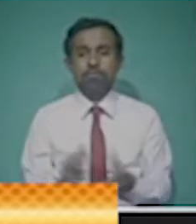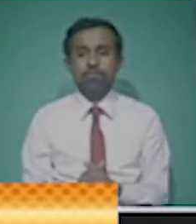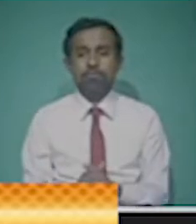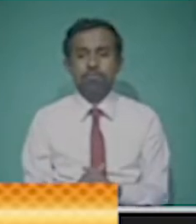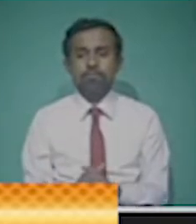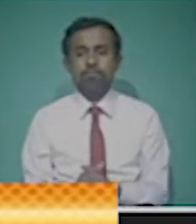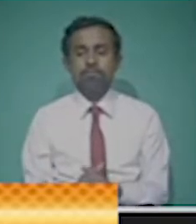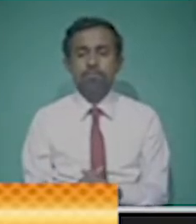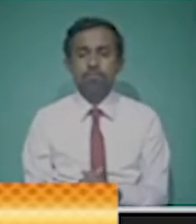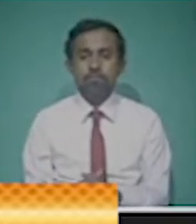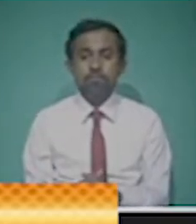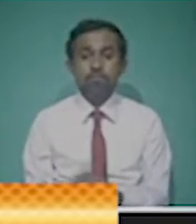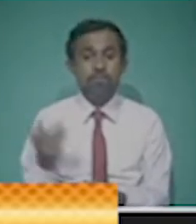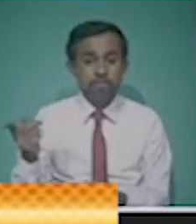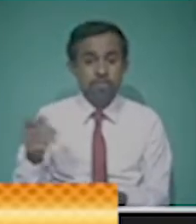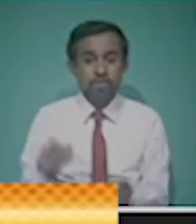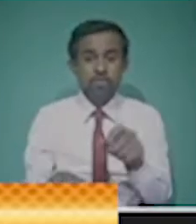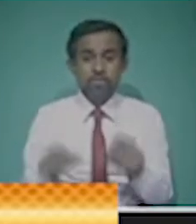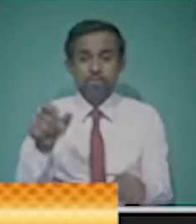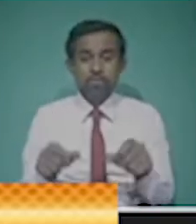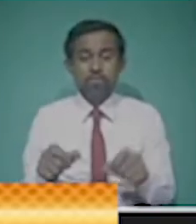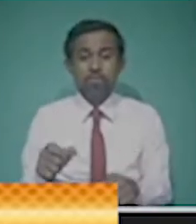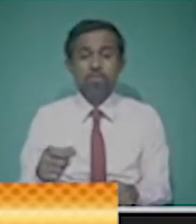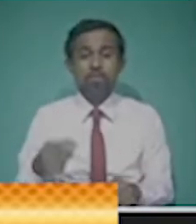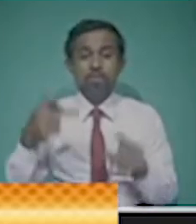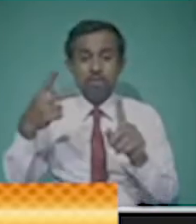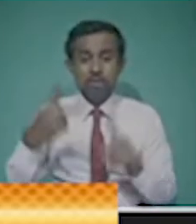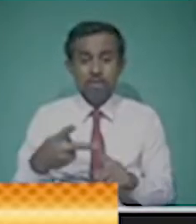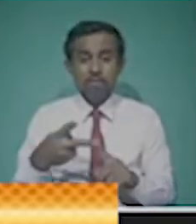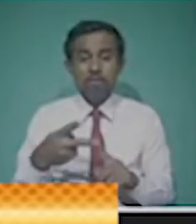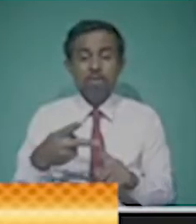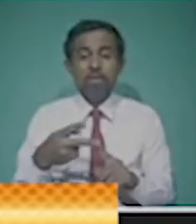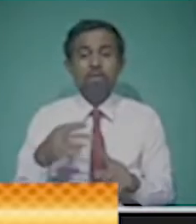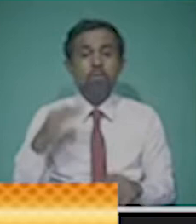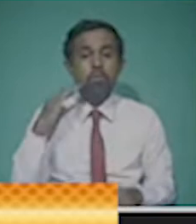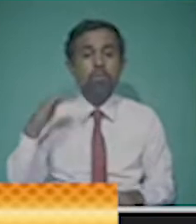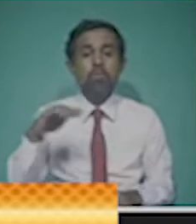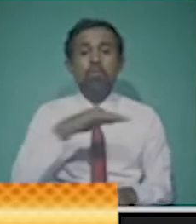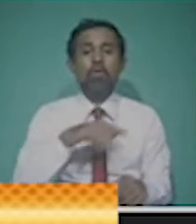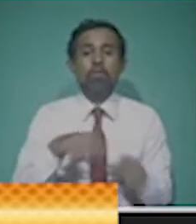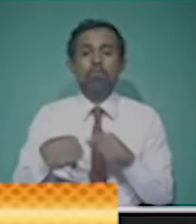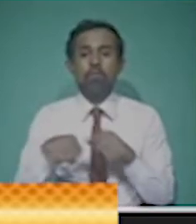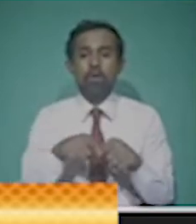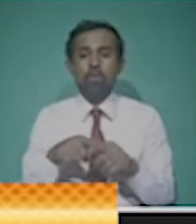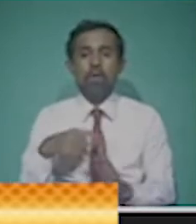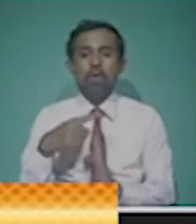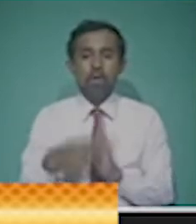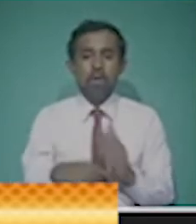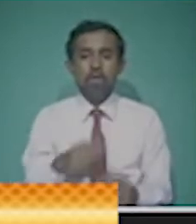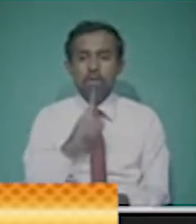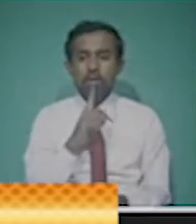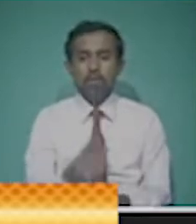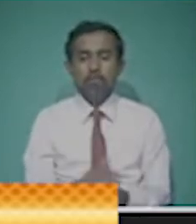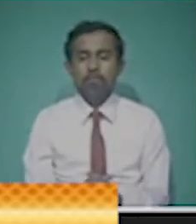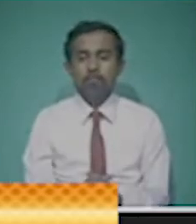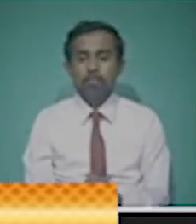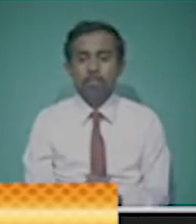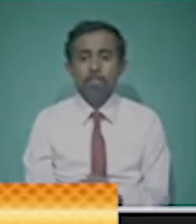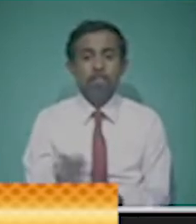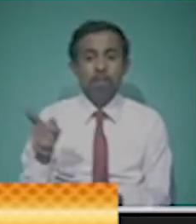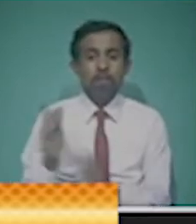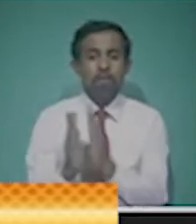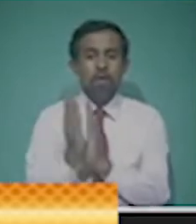ஆகவே இனிமையாவது இவர்களை நாட்டின் ஒரு பிரஜைகளின் அடிப்படையில் சமமாக இவர்கள் மதிக்கப்பட வேண்டும் என்பது கேட்டுக்கொள்வதோடு, குறிப்பாக